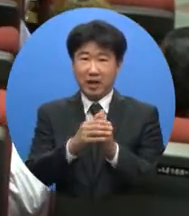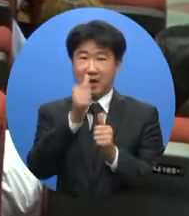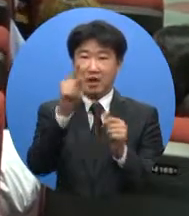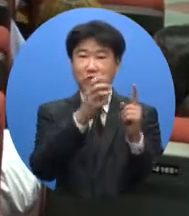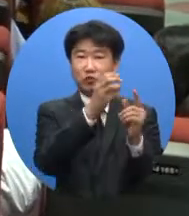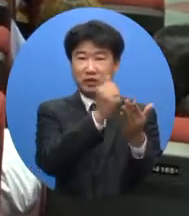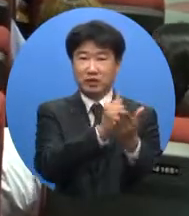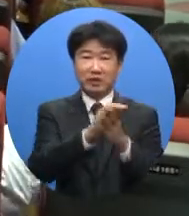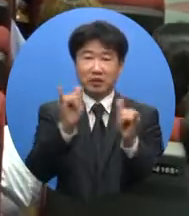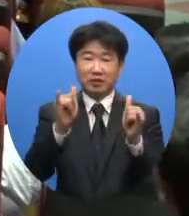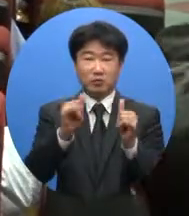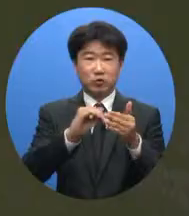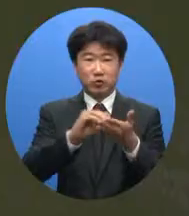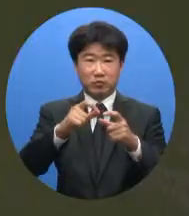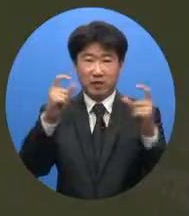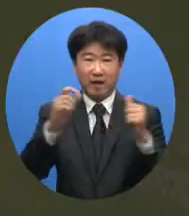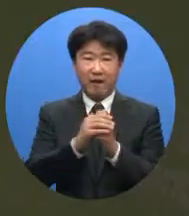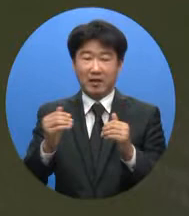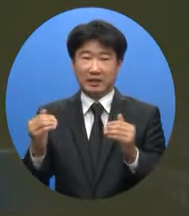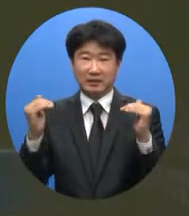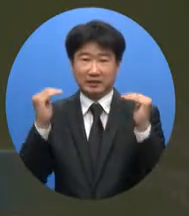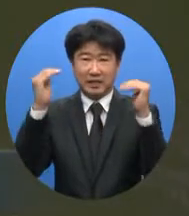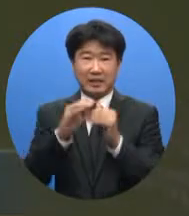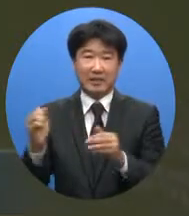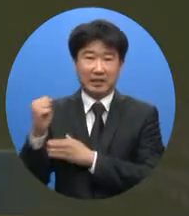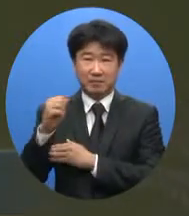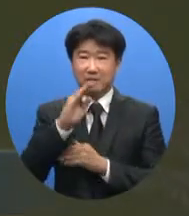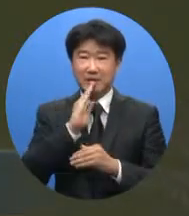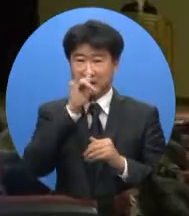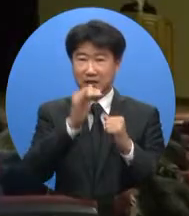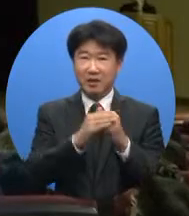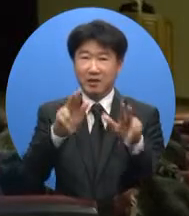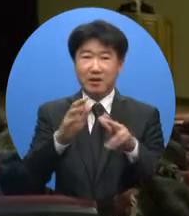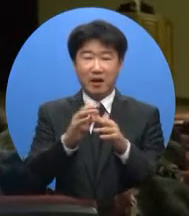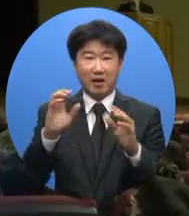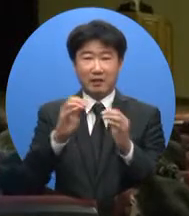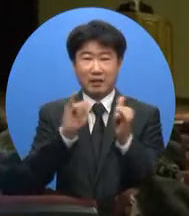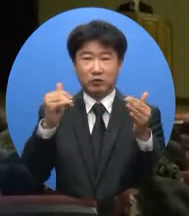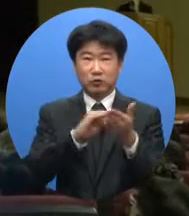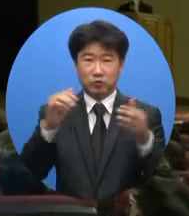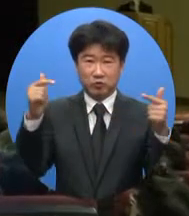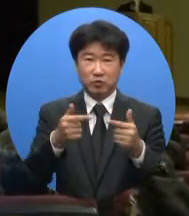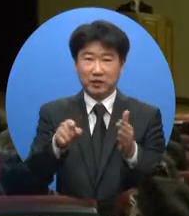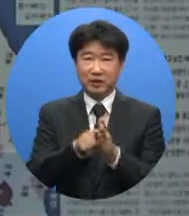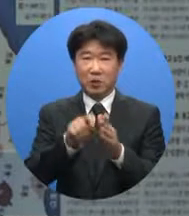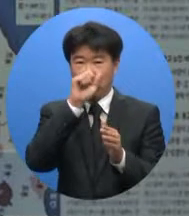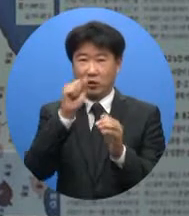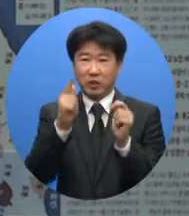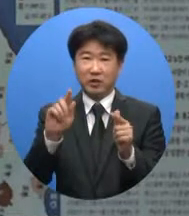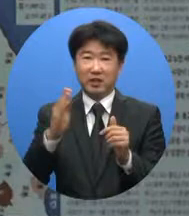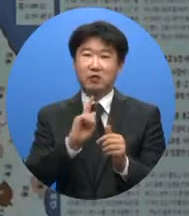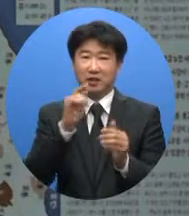하창원 군수는 인구가 곧 성장 동력이자 경쟁력이라며 이번 교육이 인구 감소 해결을 위한 작은 실마리를 찾는 자리가